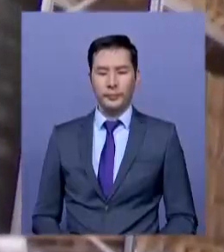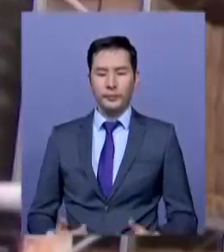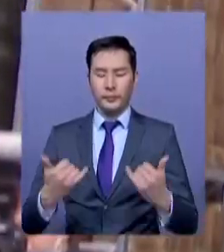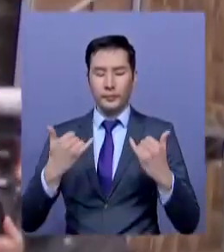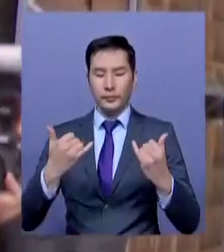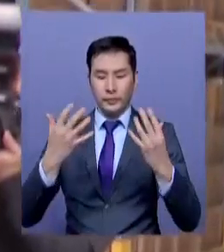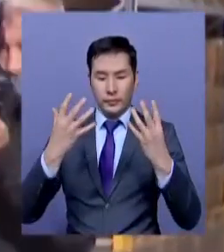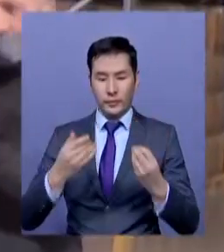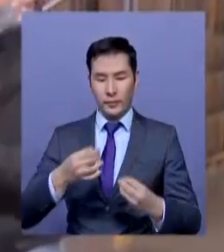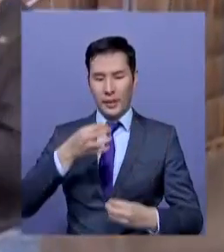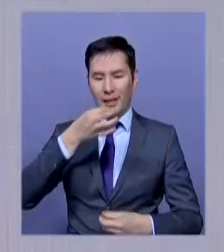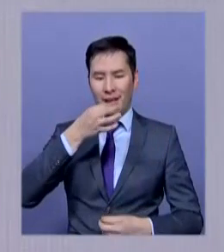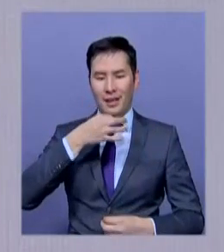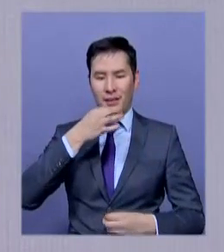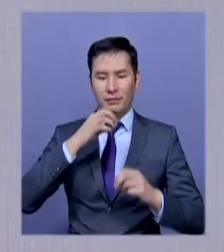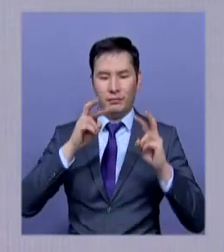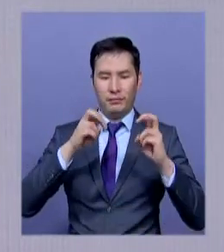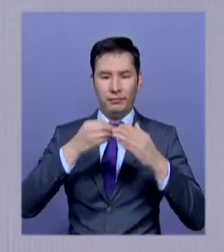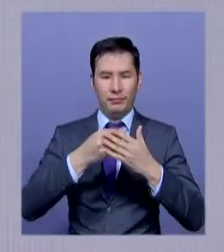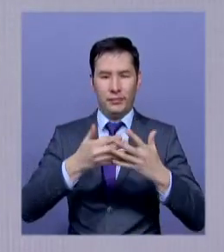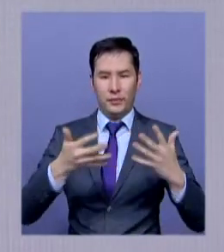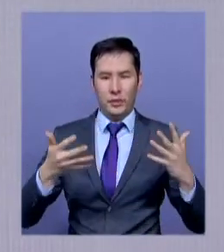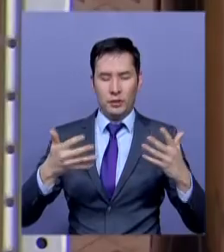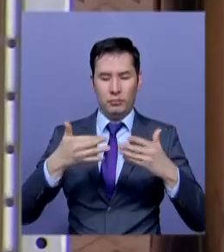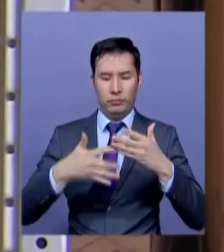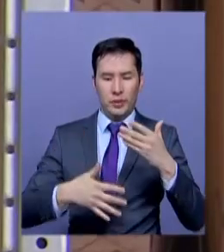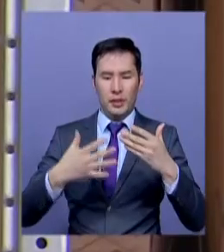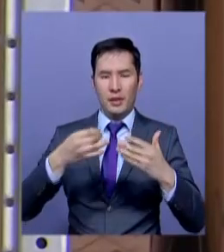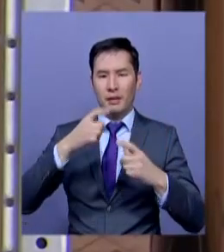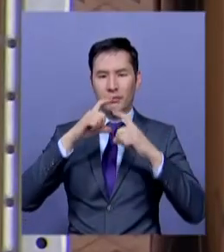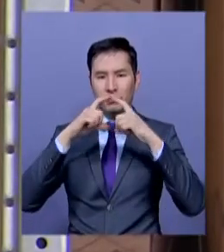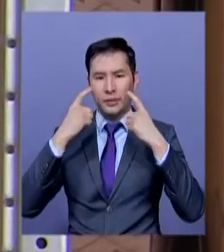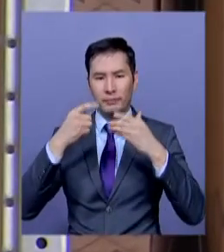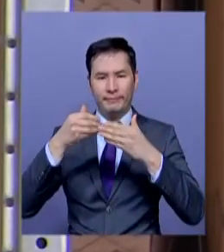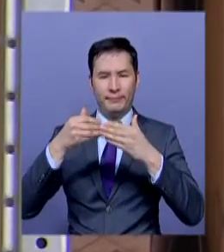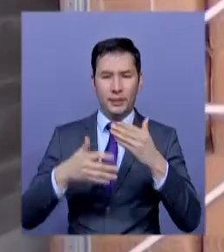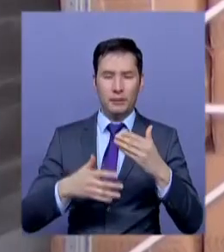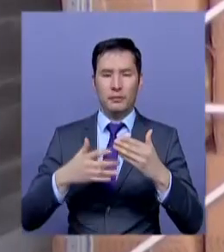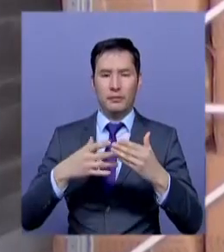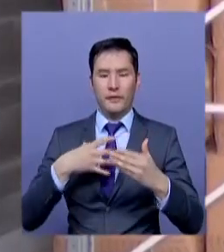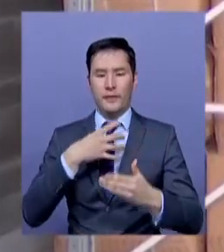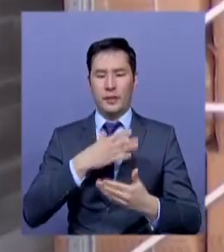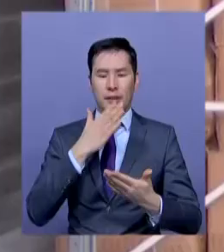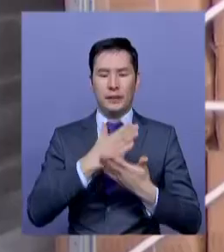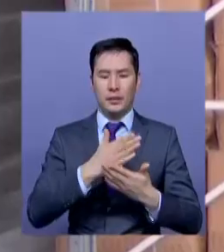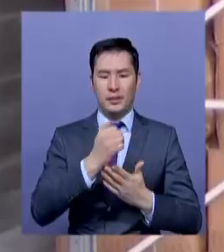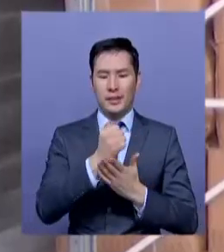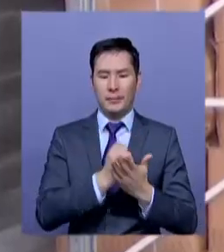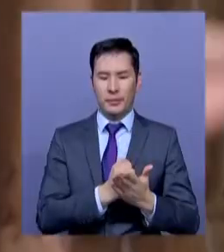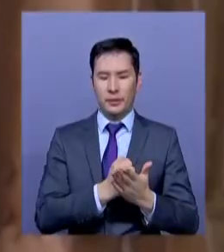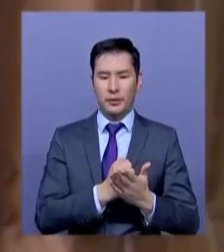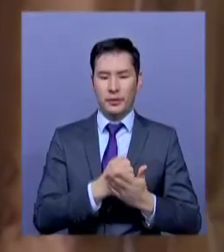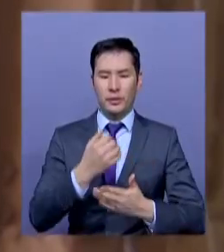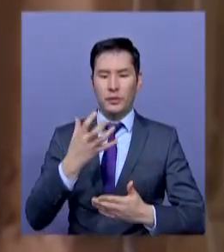таңда Алматыда дәрілік препараттар мен бетперделердің жеткілікті қоры бар. Ең қажетті дүниелерге тапшылық жоқ дейді мамандар. Оның